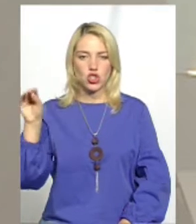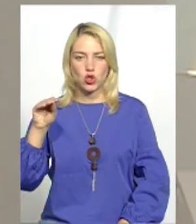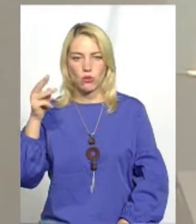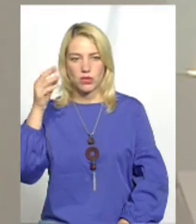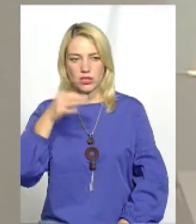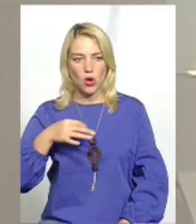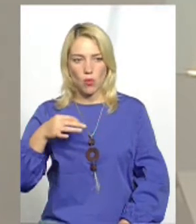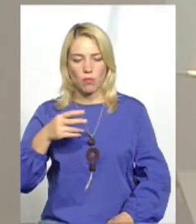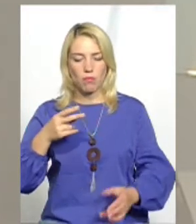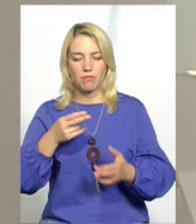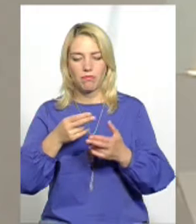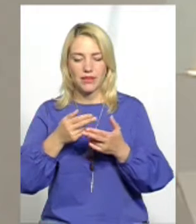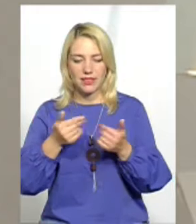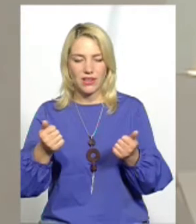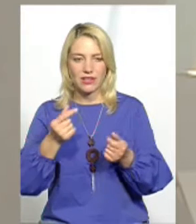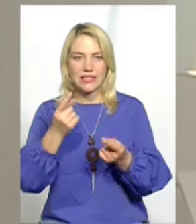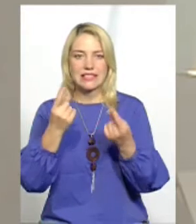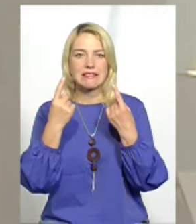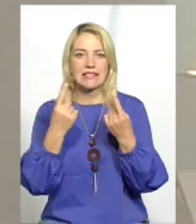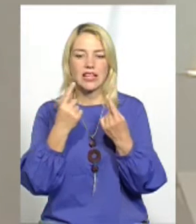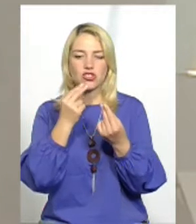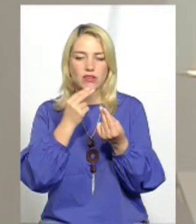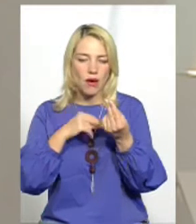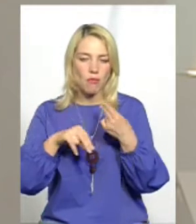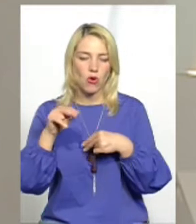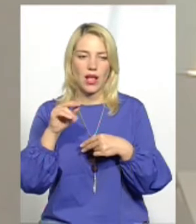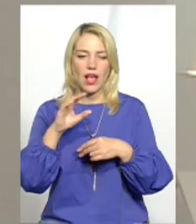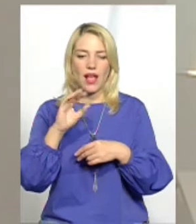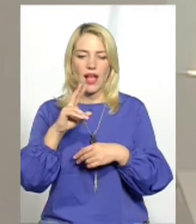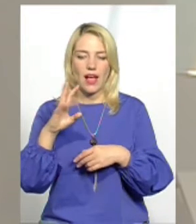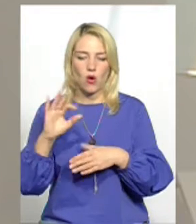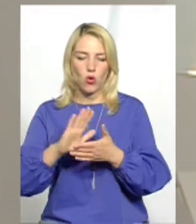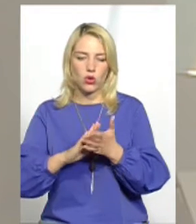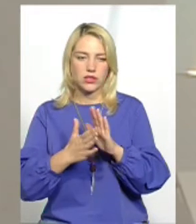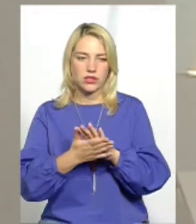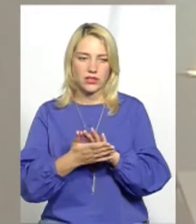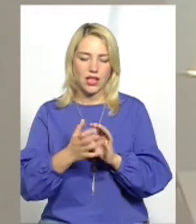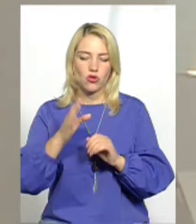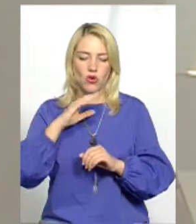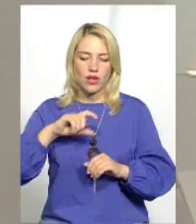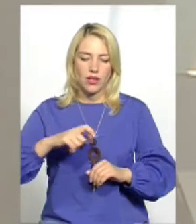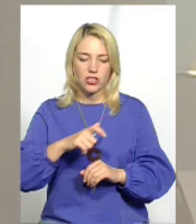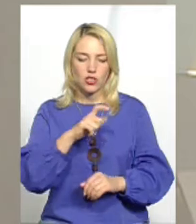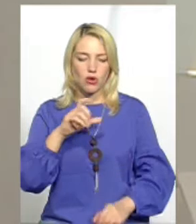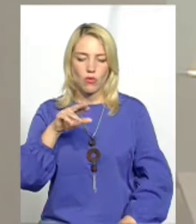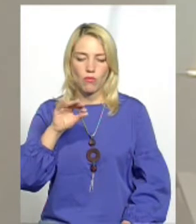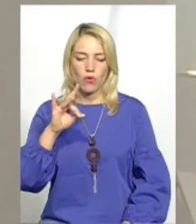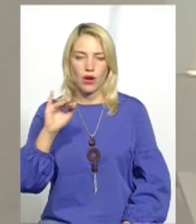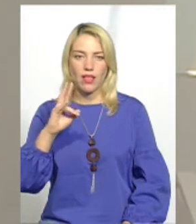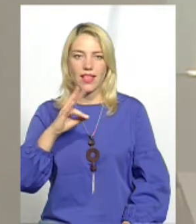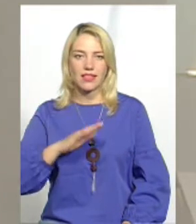підтвердило значне покращення екологічного стану річки Хомора на території нашої області. Кінець